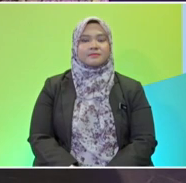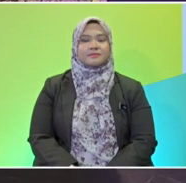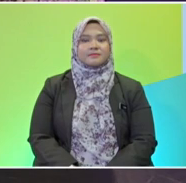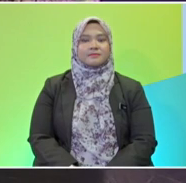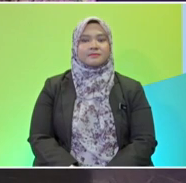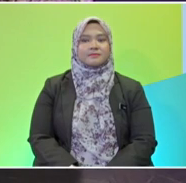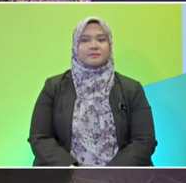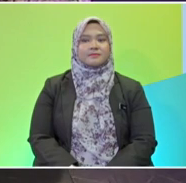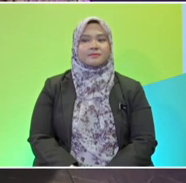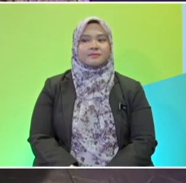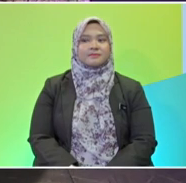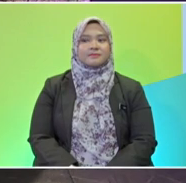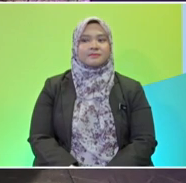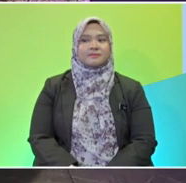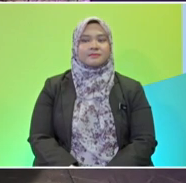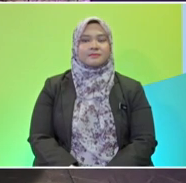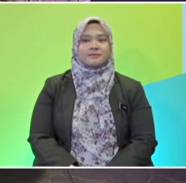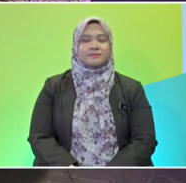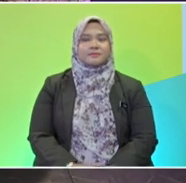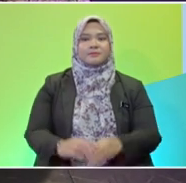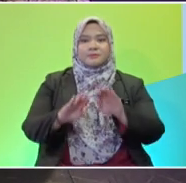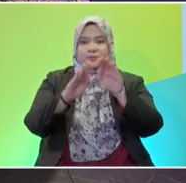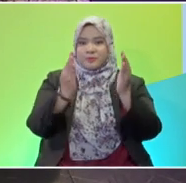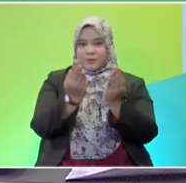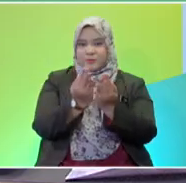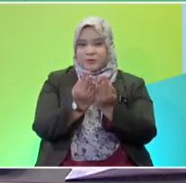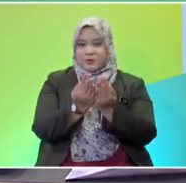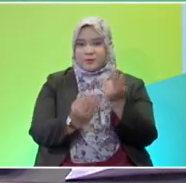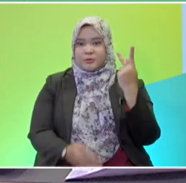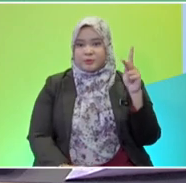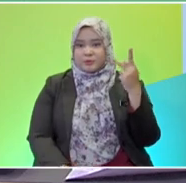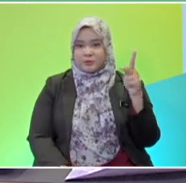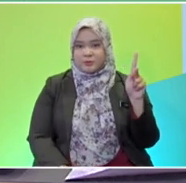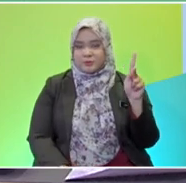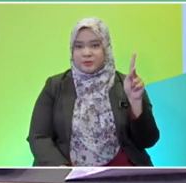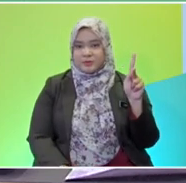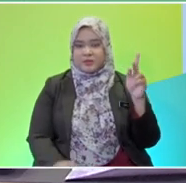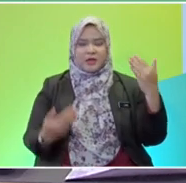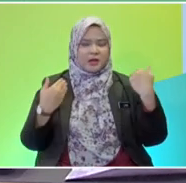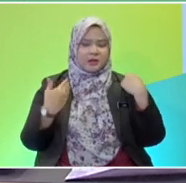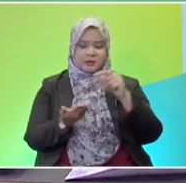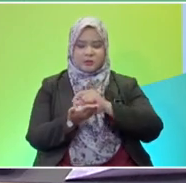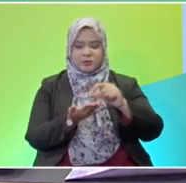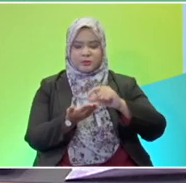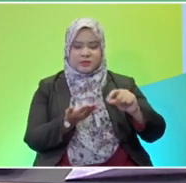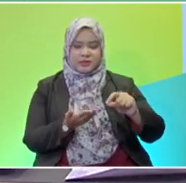saya dapat perkataan apa tuh lima